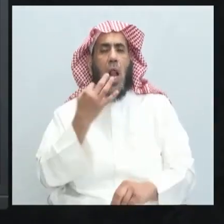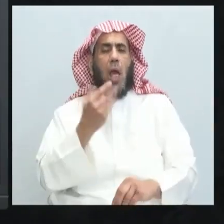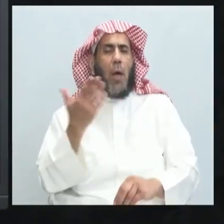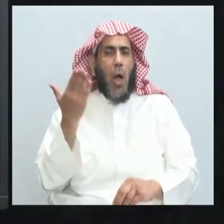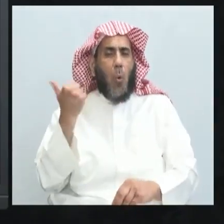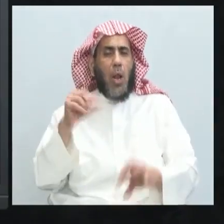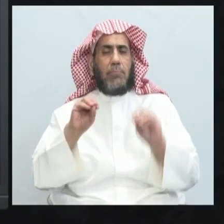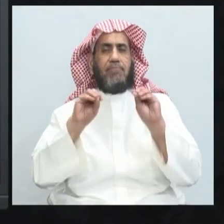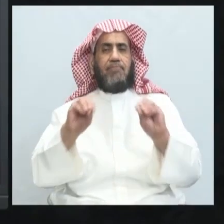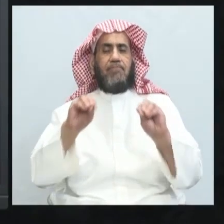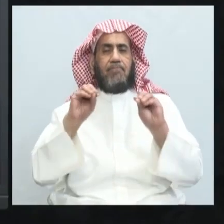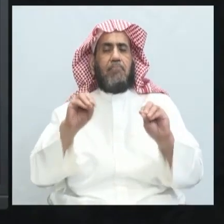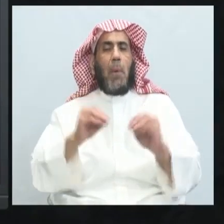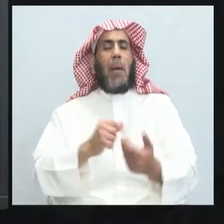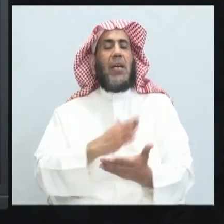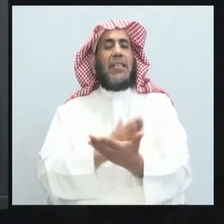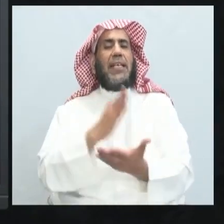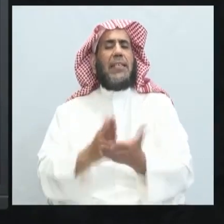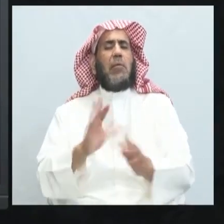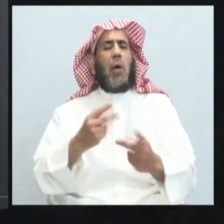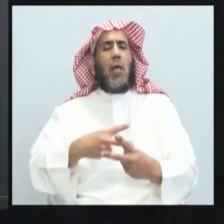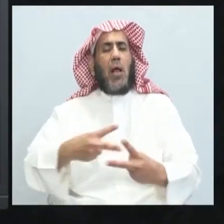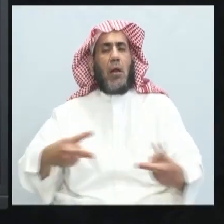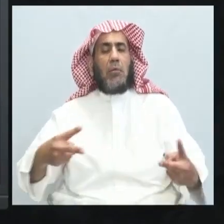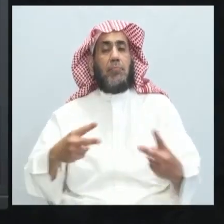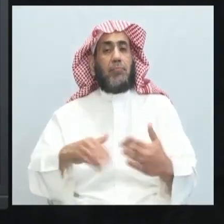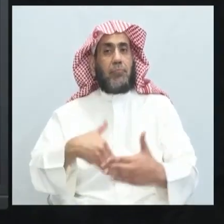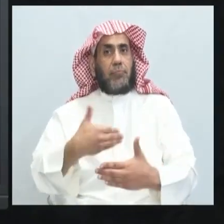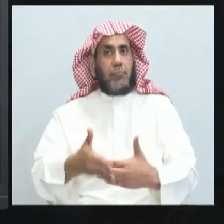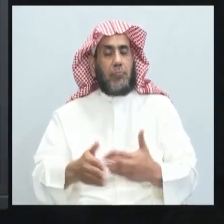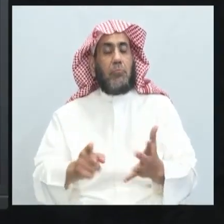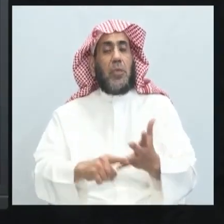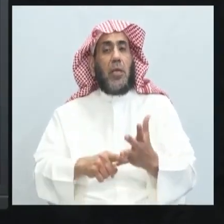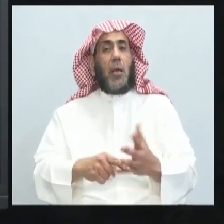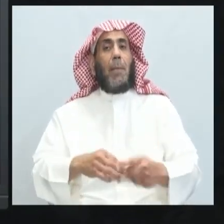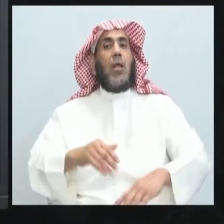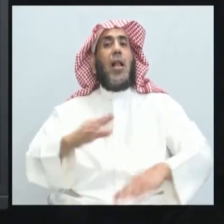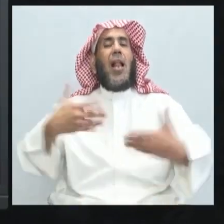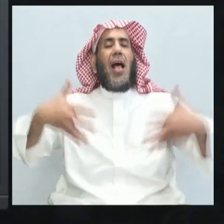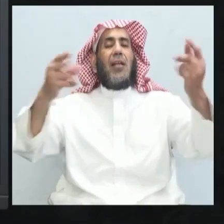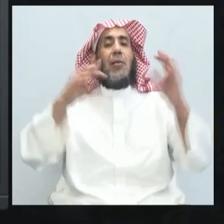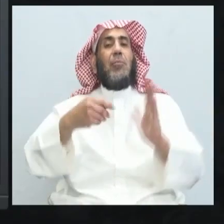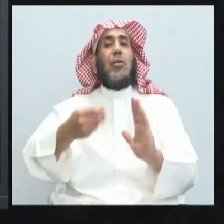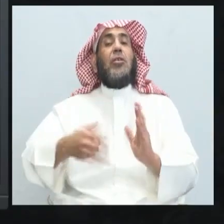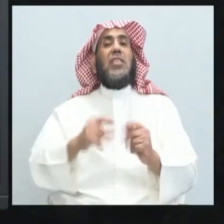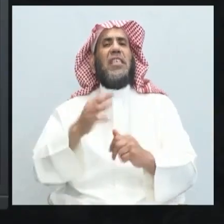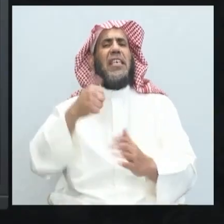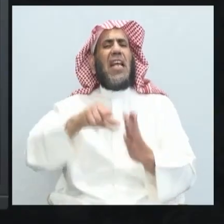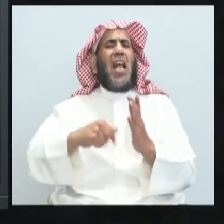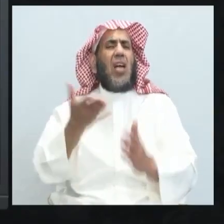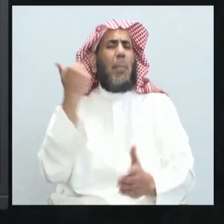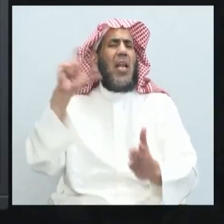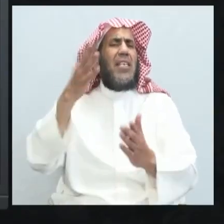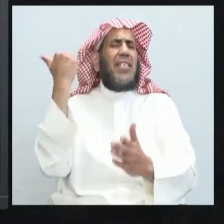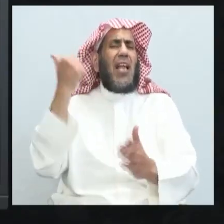وذكرنا يعني من باب التقسيم ولماذا قسم الى اخره ثم بدانا بالادب الجاهلي عرفنا المعلقات من اشهر المعلقات واخذنا